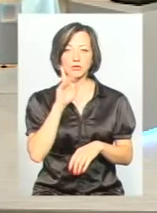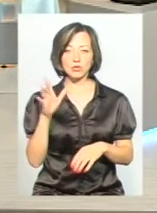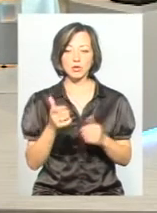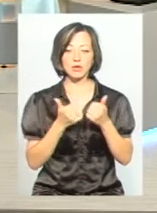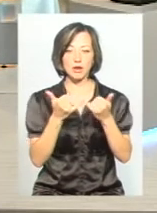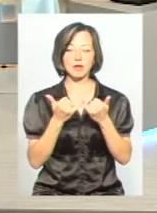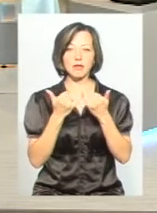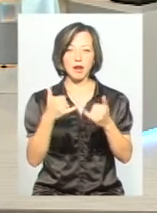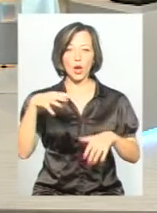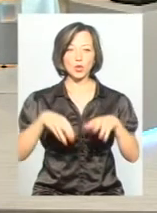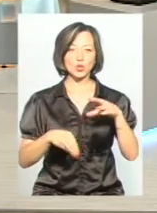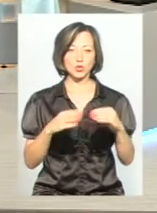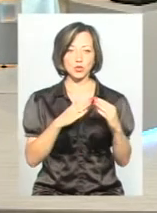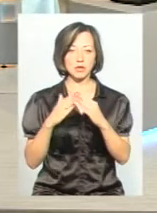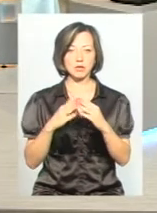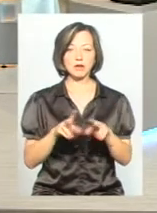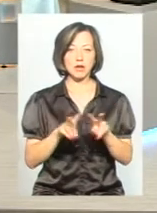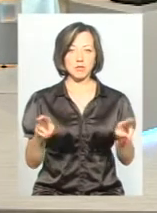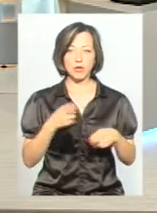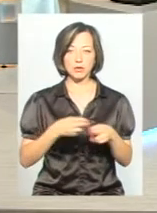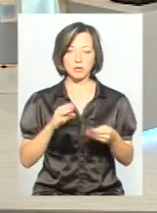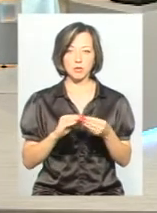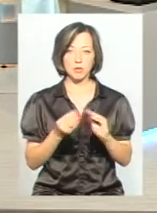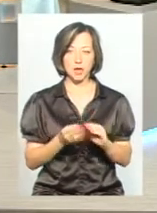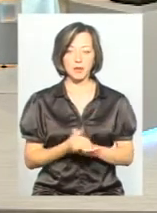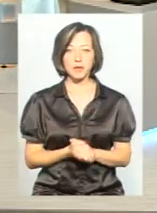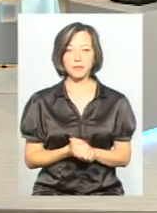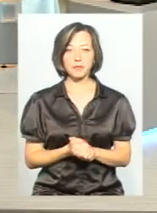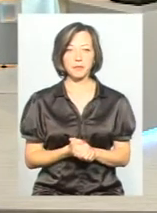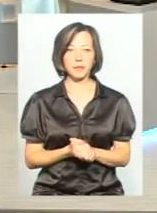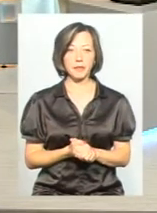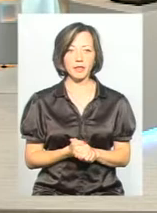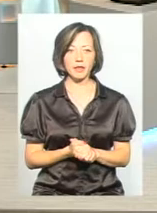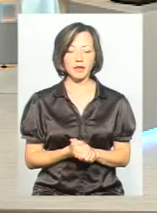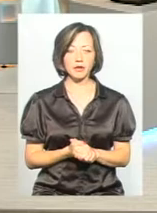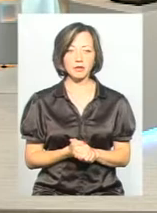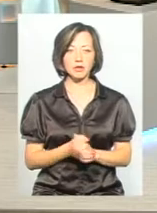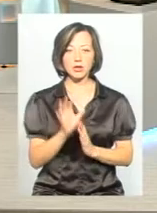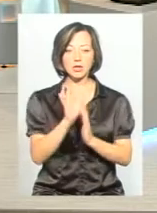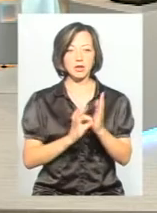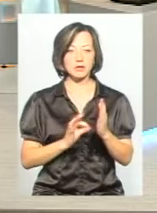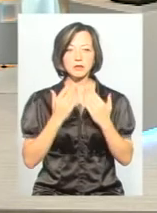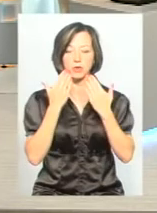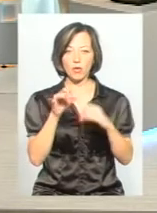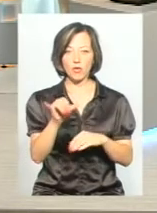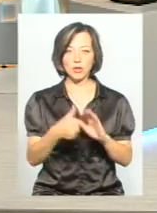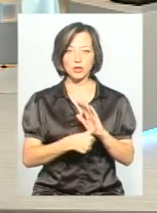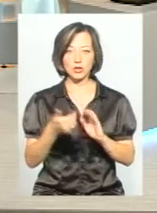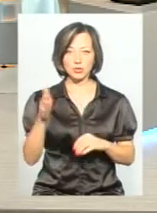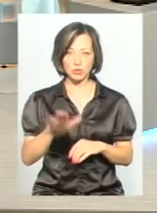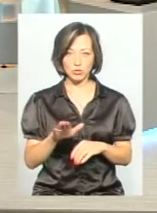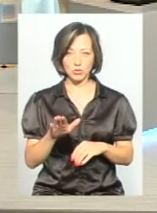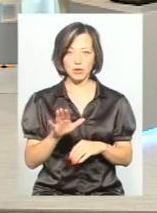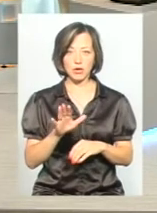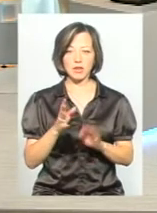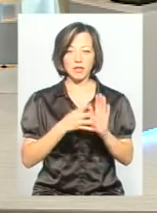для сусідів. Аналогічно, досить така гостра проблема. Також потрібно... Пане Вікторе, одразу хочеться вас запитати. У вас 6 собак.